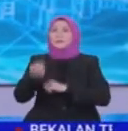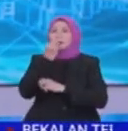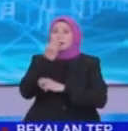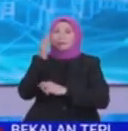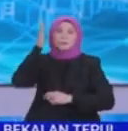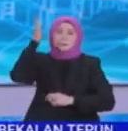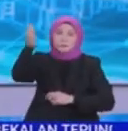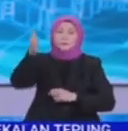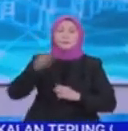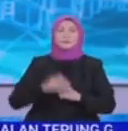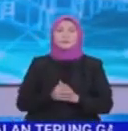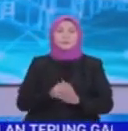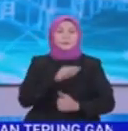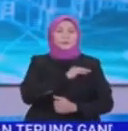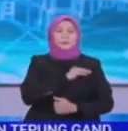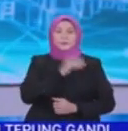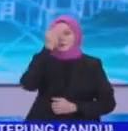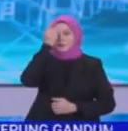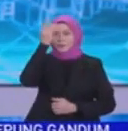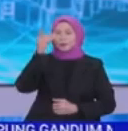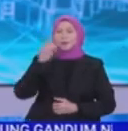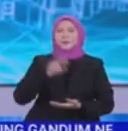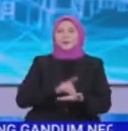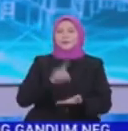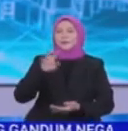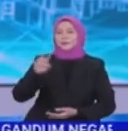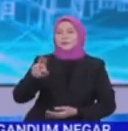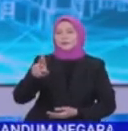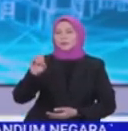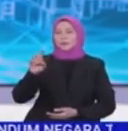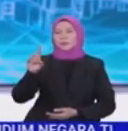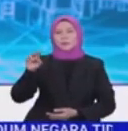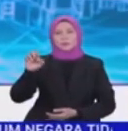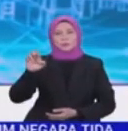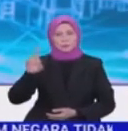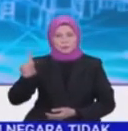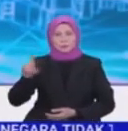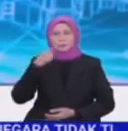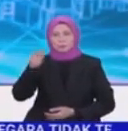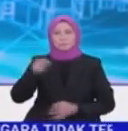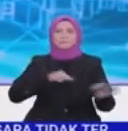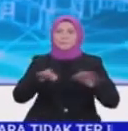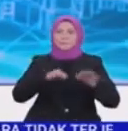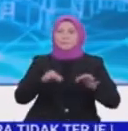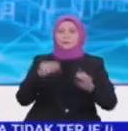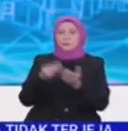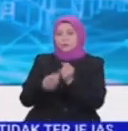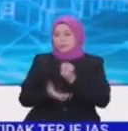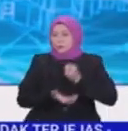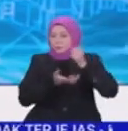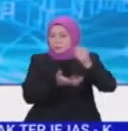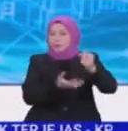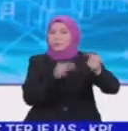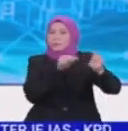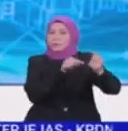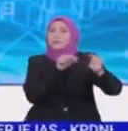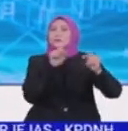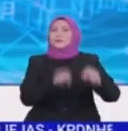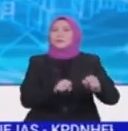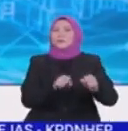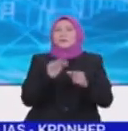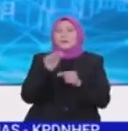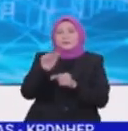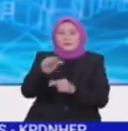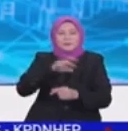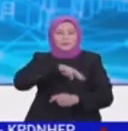masa depan. Menterinya, Datuk Seri Dr. Ronald Kiandi menjelaskan peruntukan khas yang boleh digunapakai bagi menampung